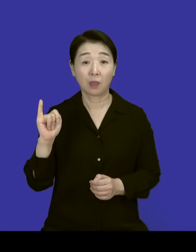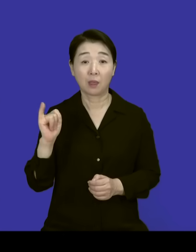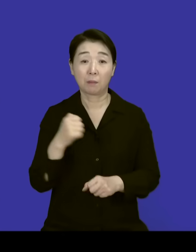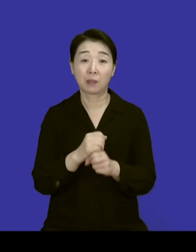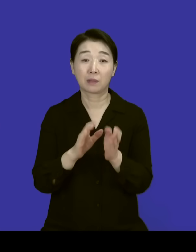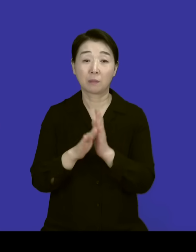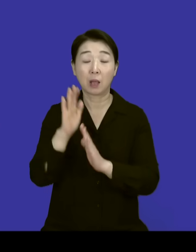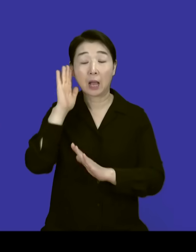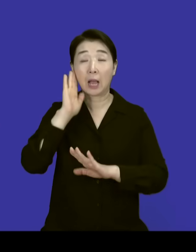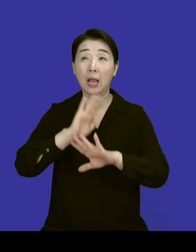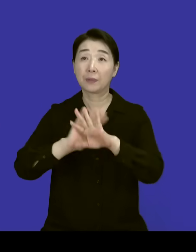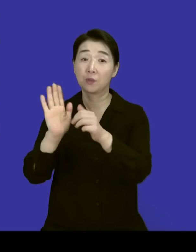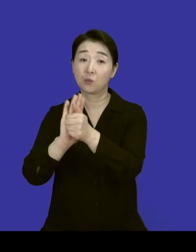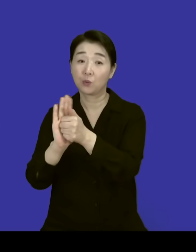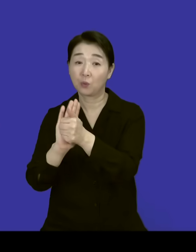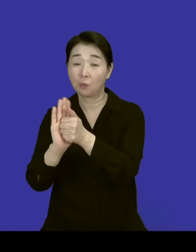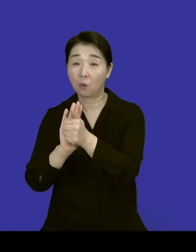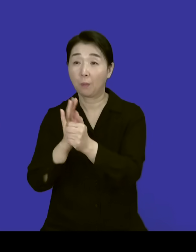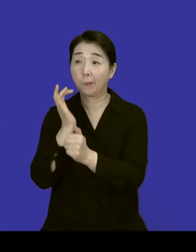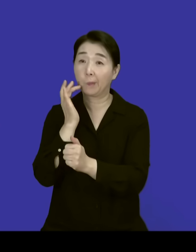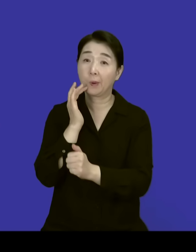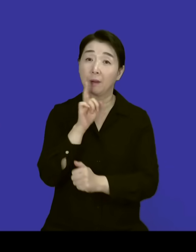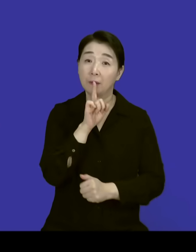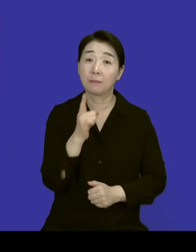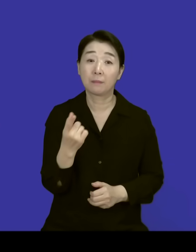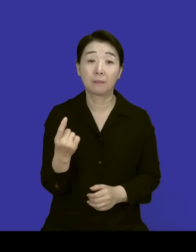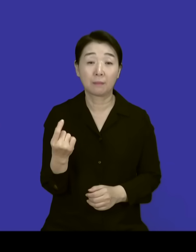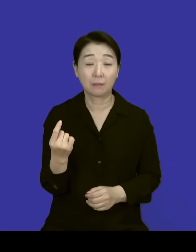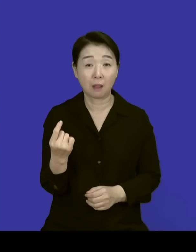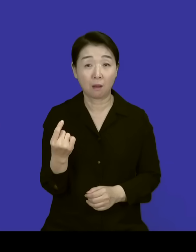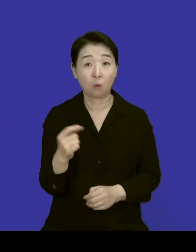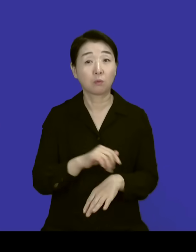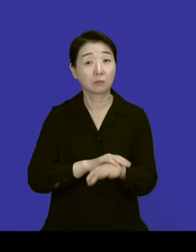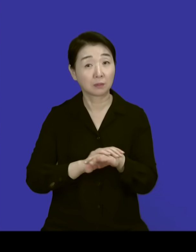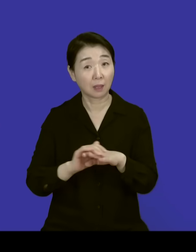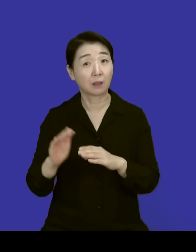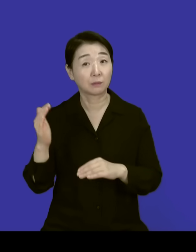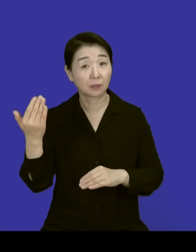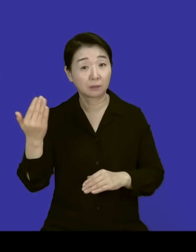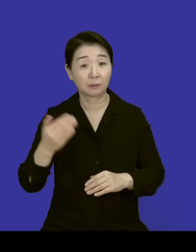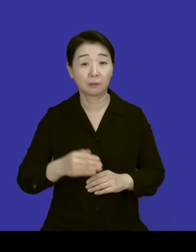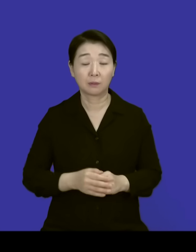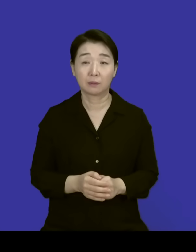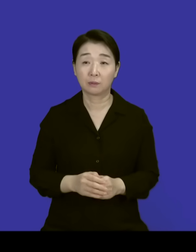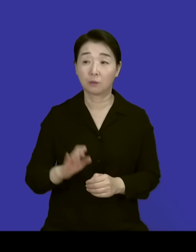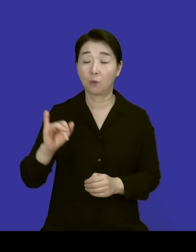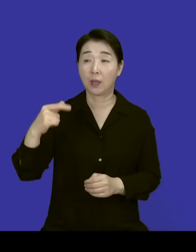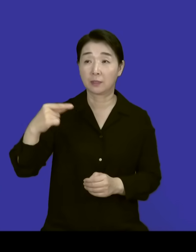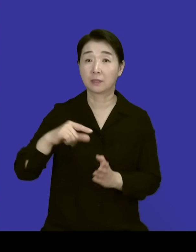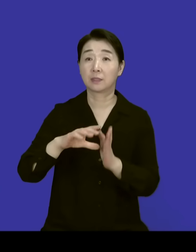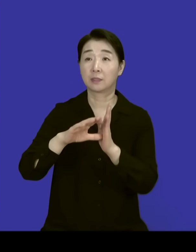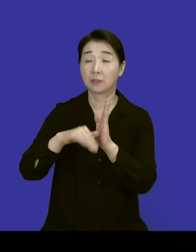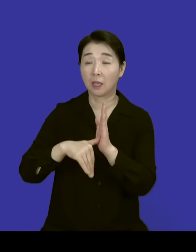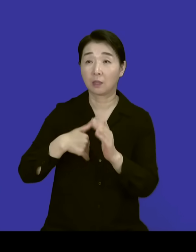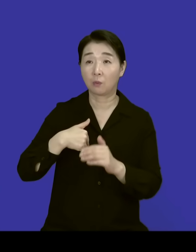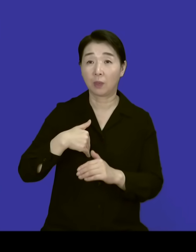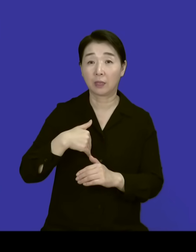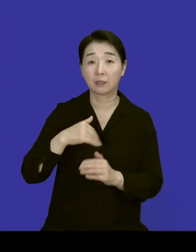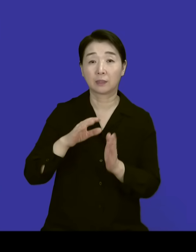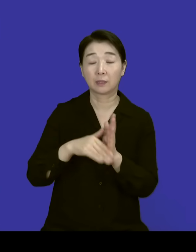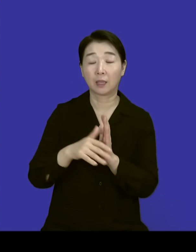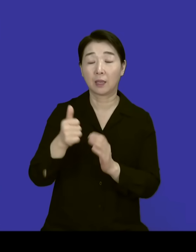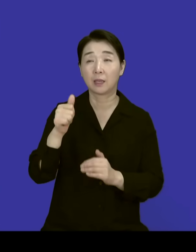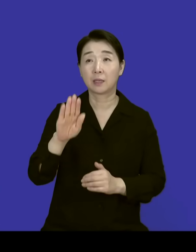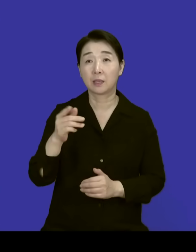네, 그거 좀 신선하다고 약간 그래서 그 노래 되게 잘 되고 있을 잘 때 됐죠. 이제 YG에서는 약간 힙합만 하고 있었던 시기에 약간